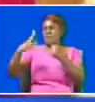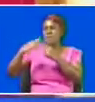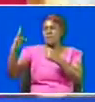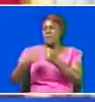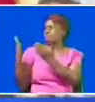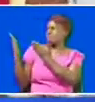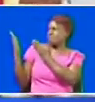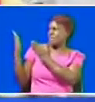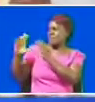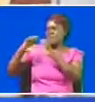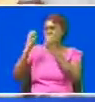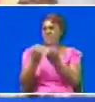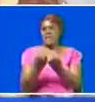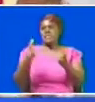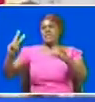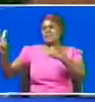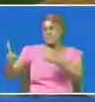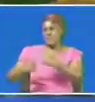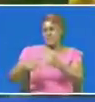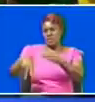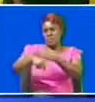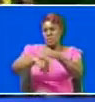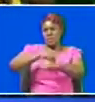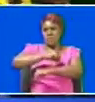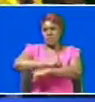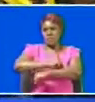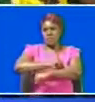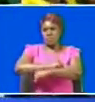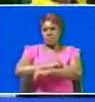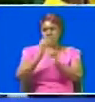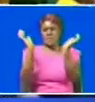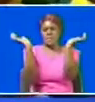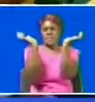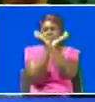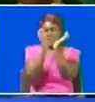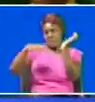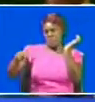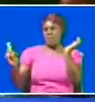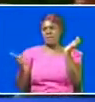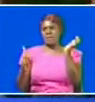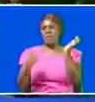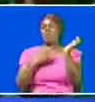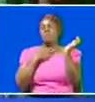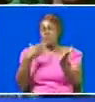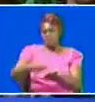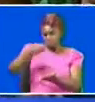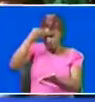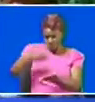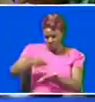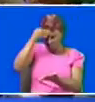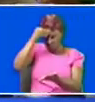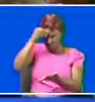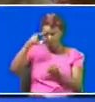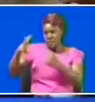198. Hili ndilo darasa la saba katika shule ya msingi ya Jehova Jire iliyoko eneo la Kasarani. Kiu ya kupata masomo kwa